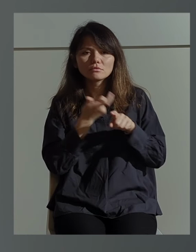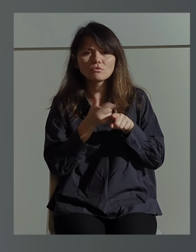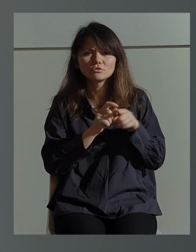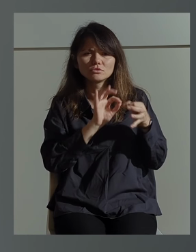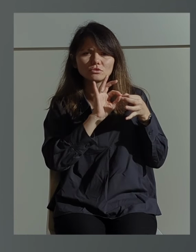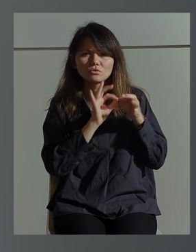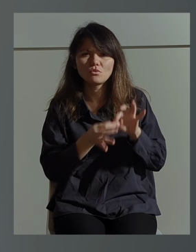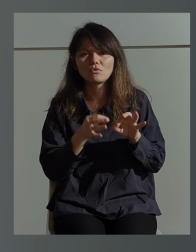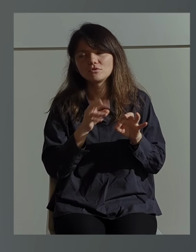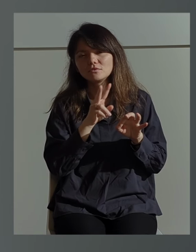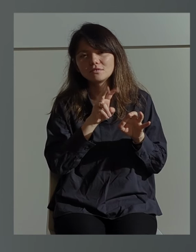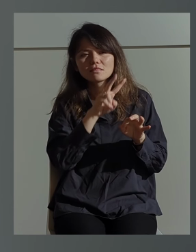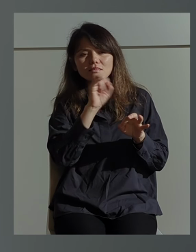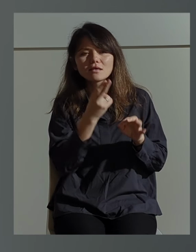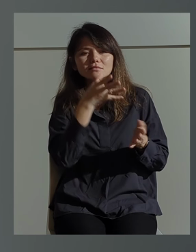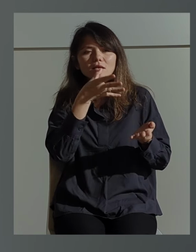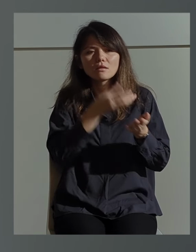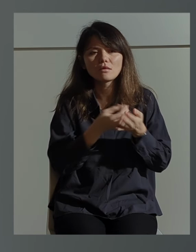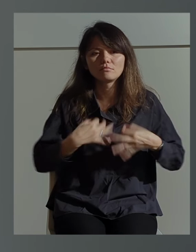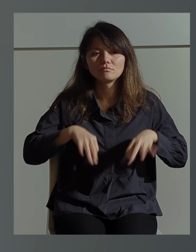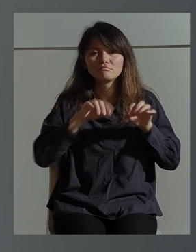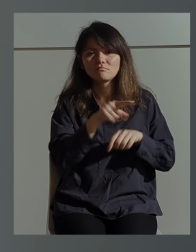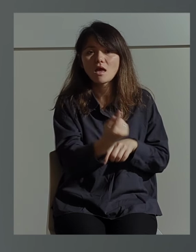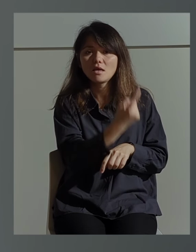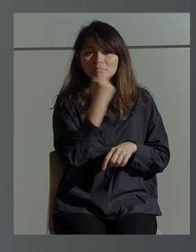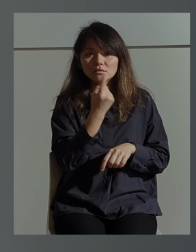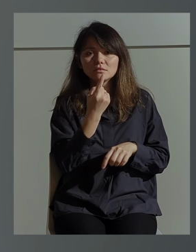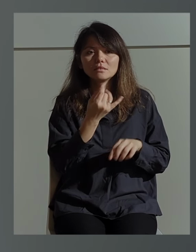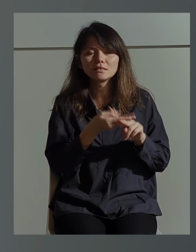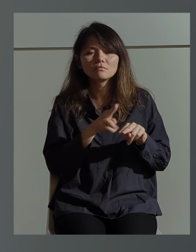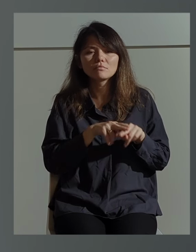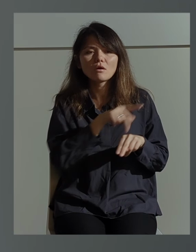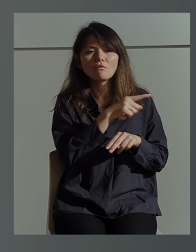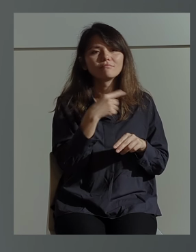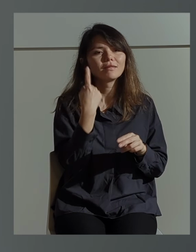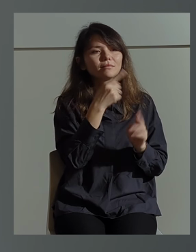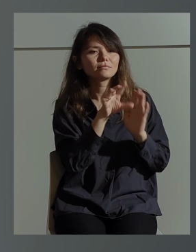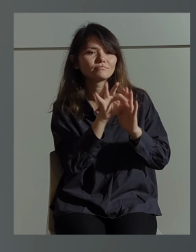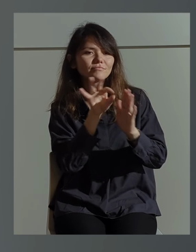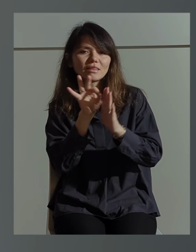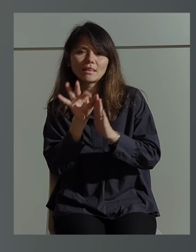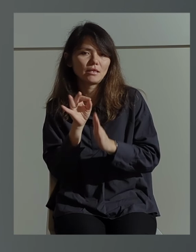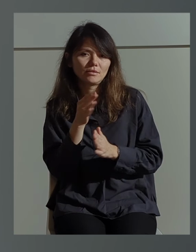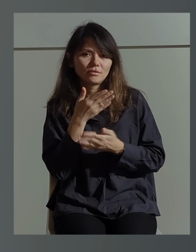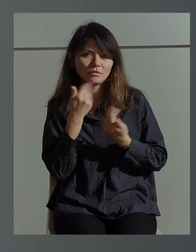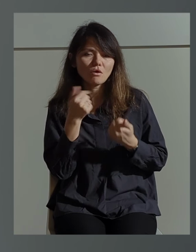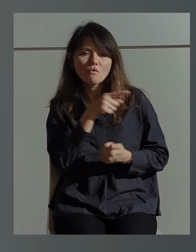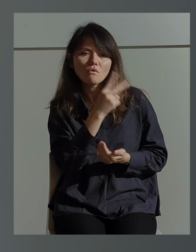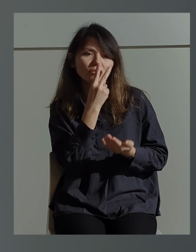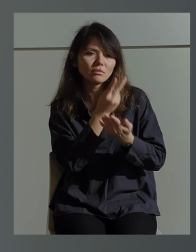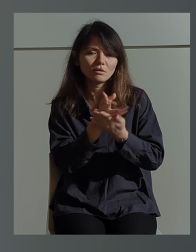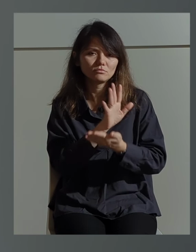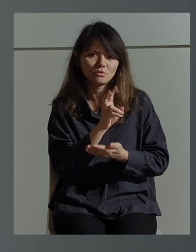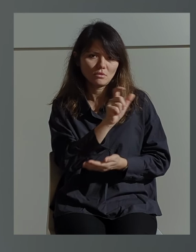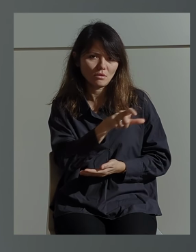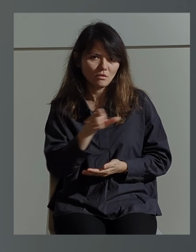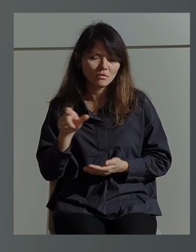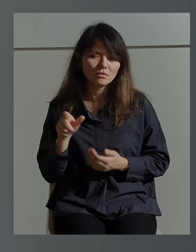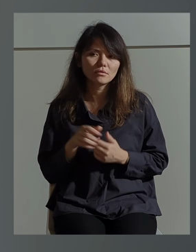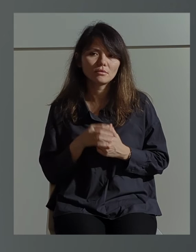рациональной бюрократии там один и он ко всем относится в общем неприятно в том смысле что не смотрит на лицо Вот